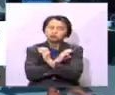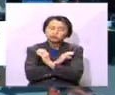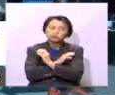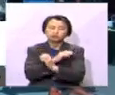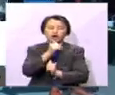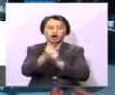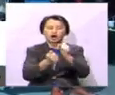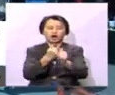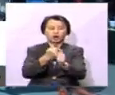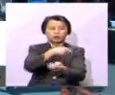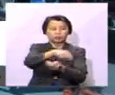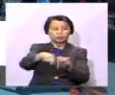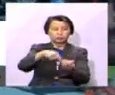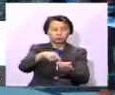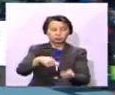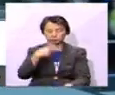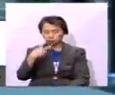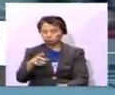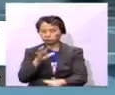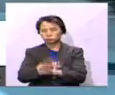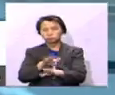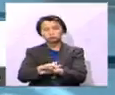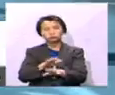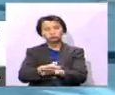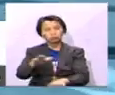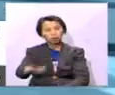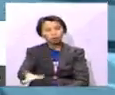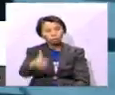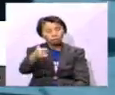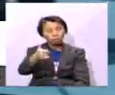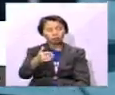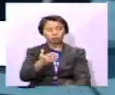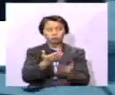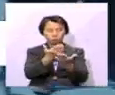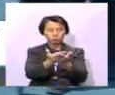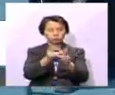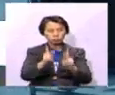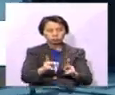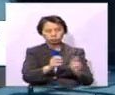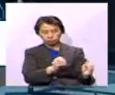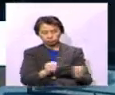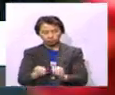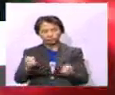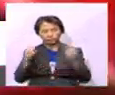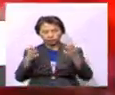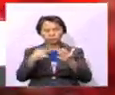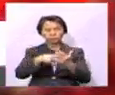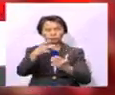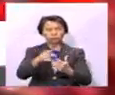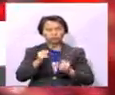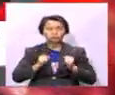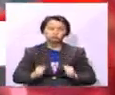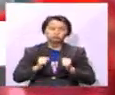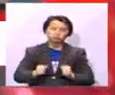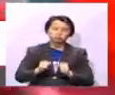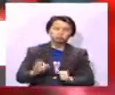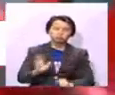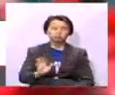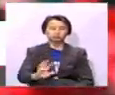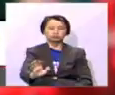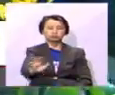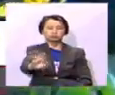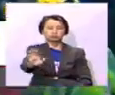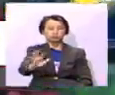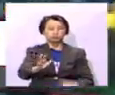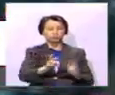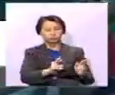alam sekitar. Melihat kepada sambutan yang begitu menggalakkan, pihaknya bercadang untuk menganjurkan lebih banyak acara larian seumpamanya.